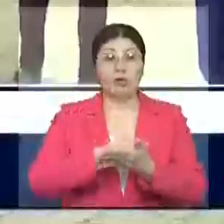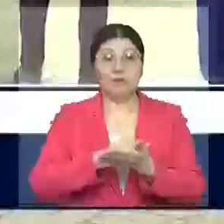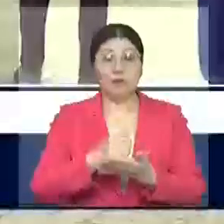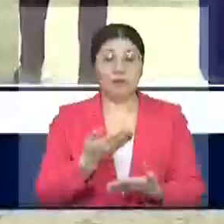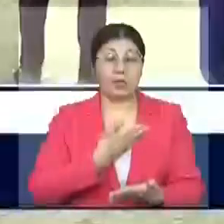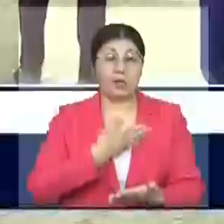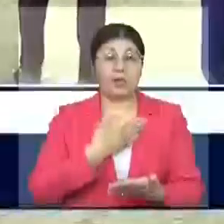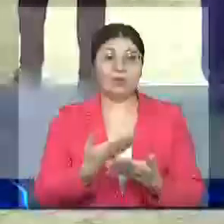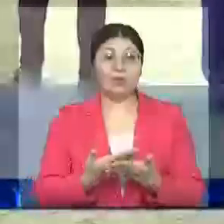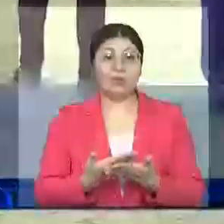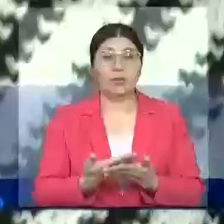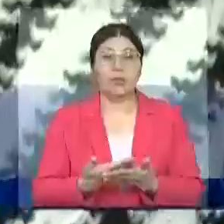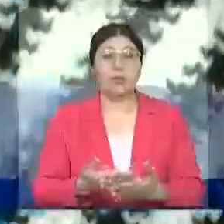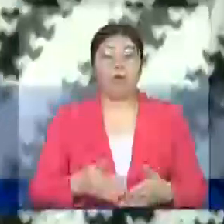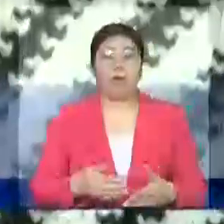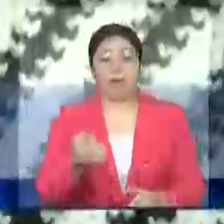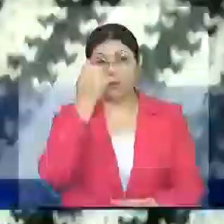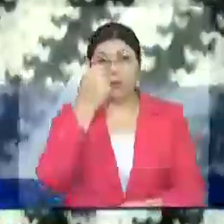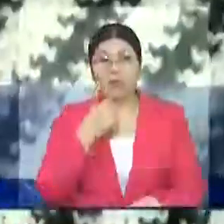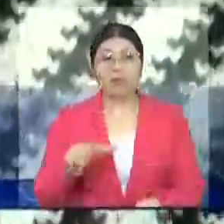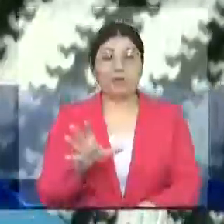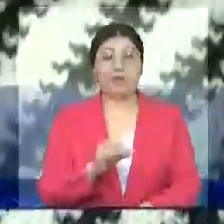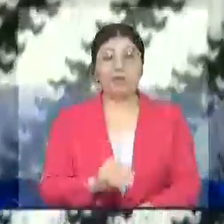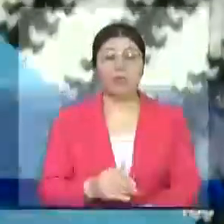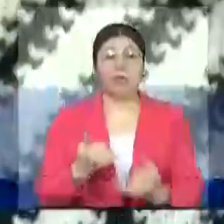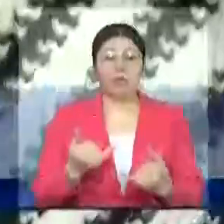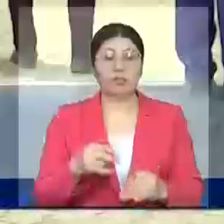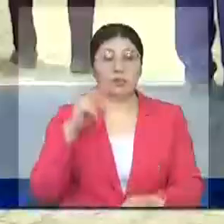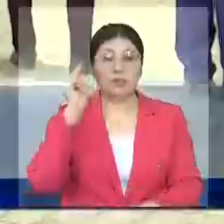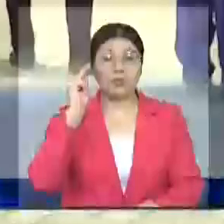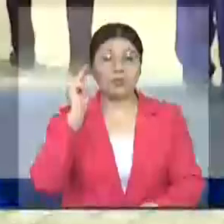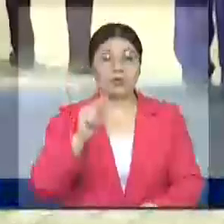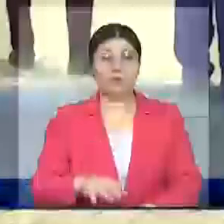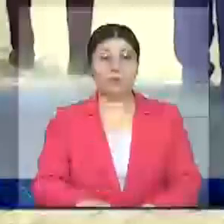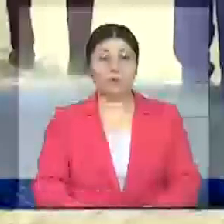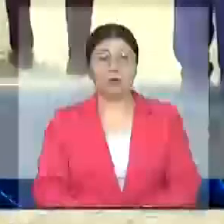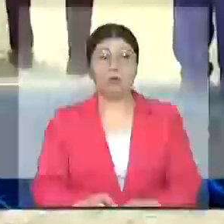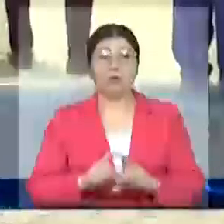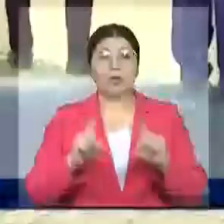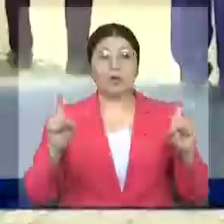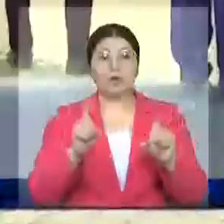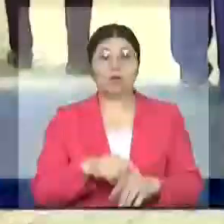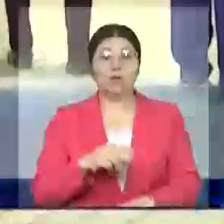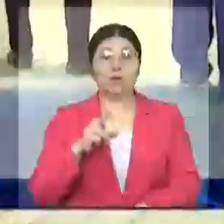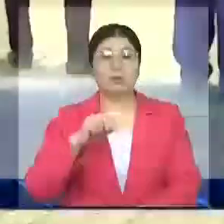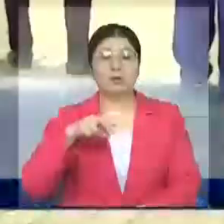хочу отблагодарить всех присущих здесь людей сейчас я учусь в школе